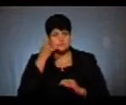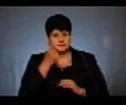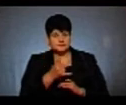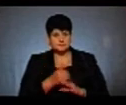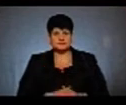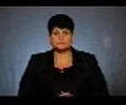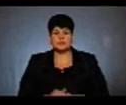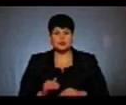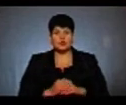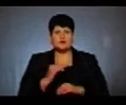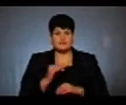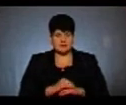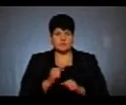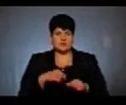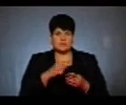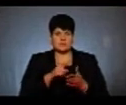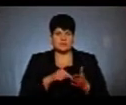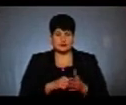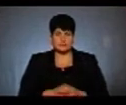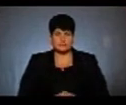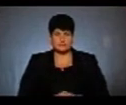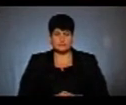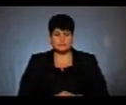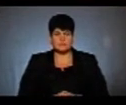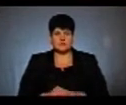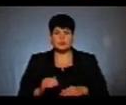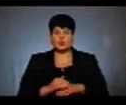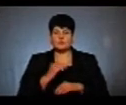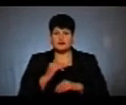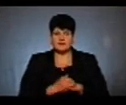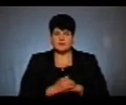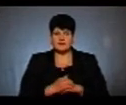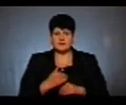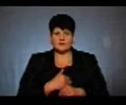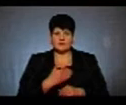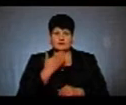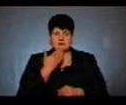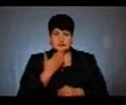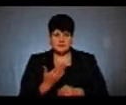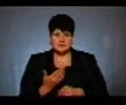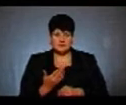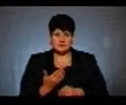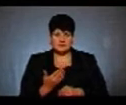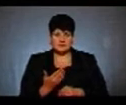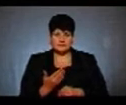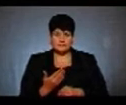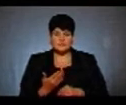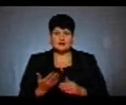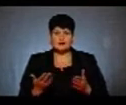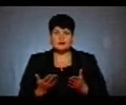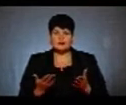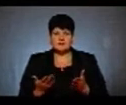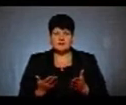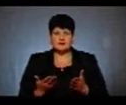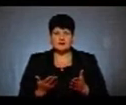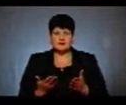телеглядач. Доброго вечора. Можете поставити запитання. Так, доброго вечора. Я хотів би запитати, а от ці вакцини розкидають там по